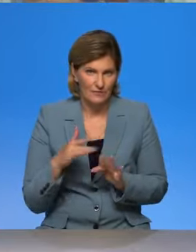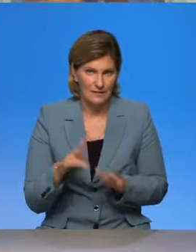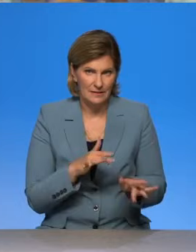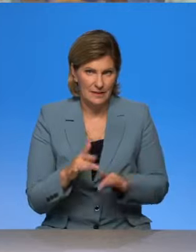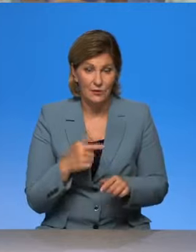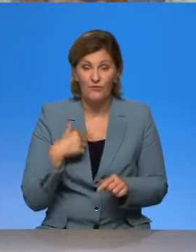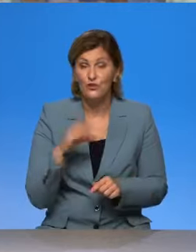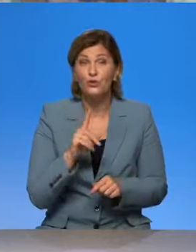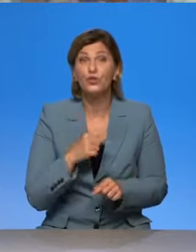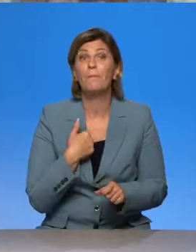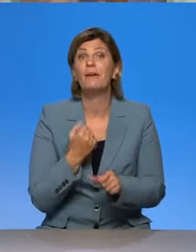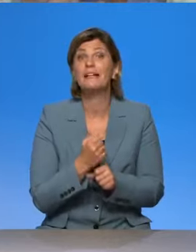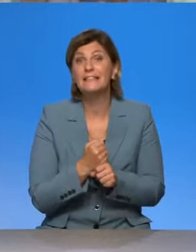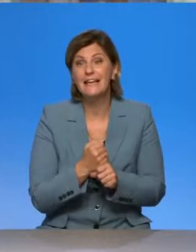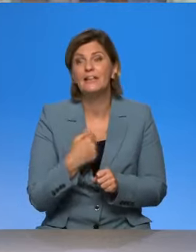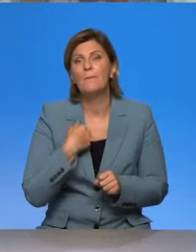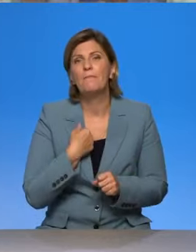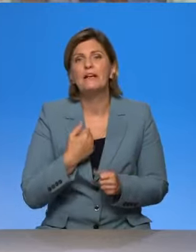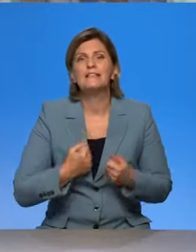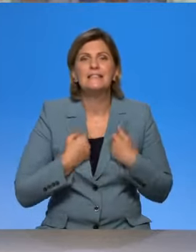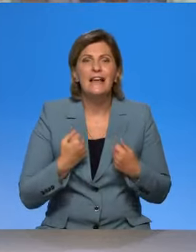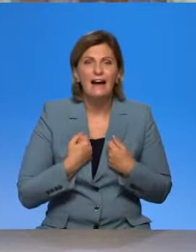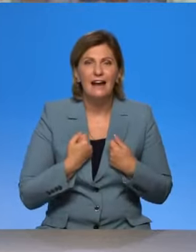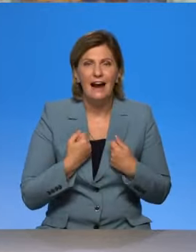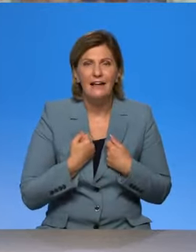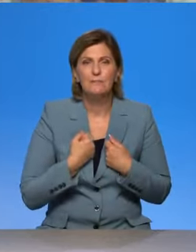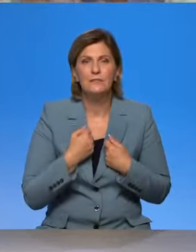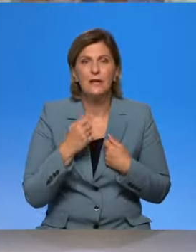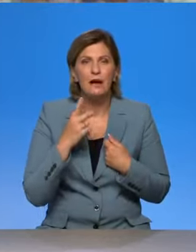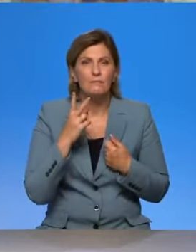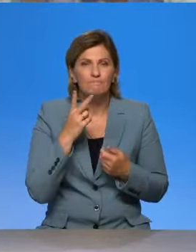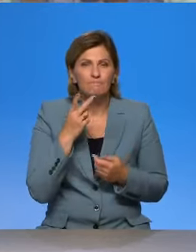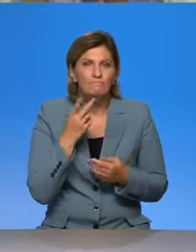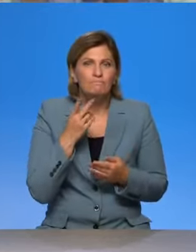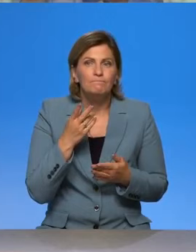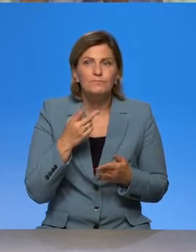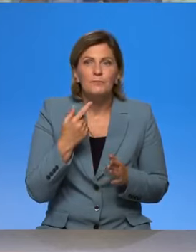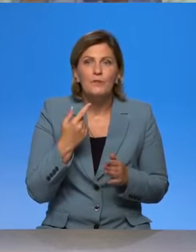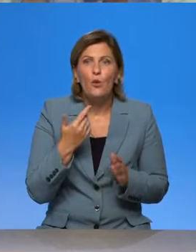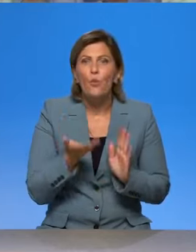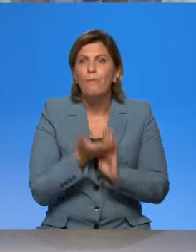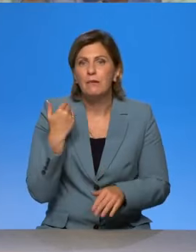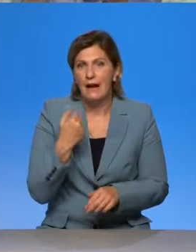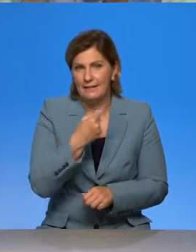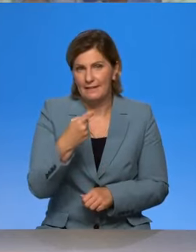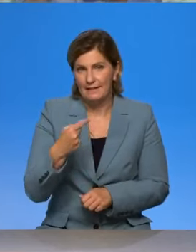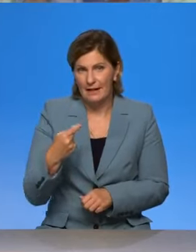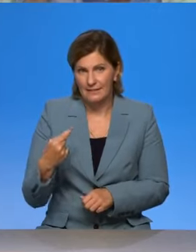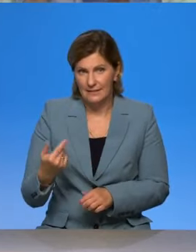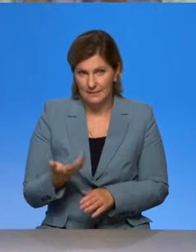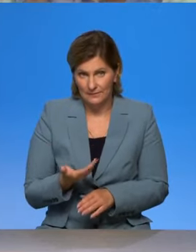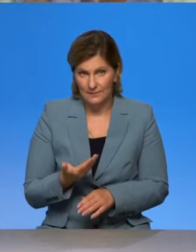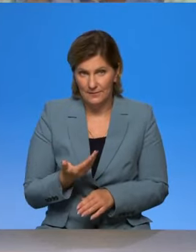пытаемся предусмотреть и оградить себя от негатива. Вот в этом плане доверие – это один из рычагов. Кстати